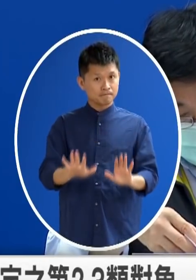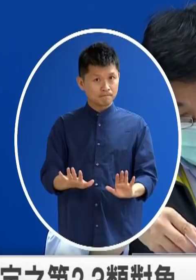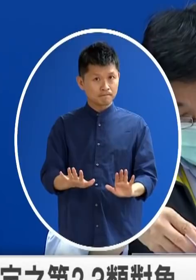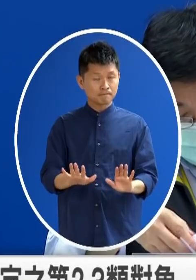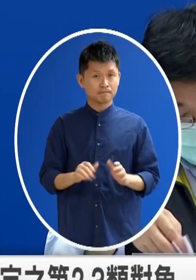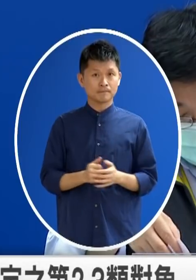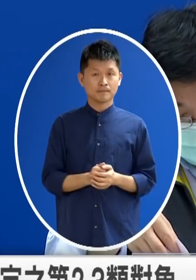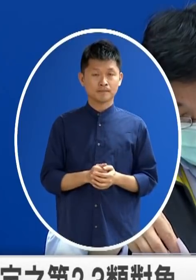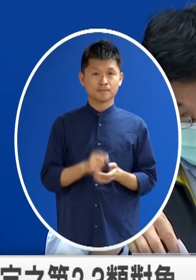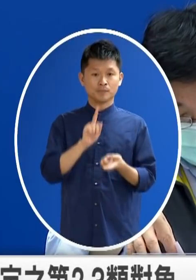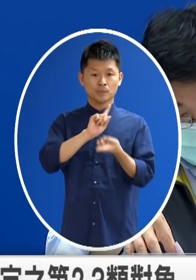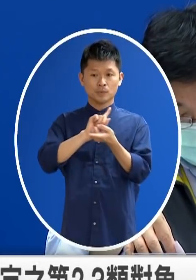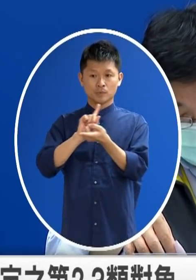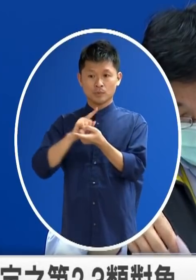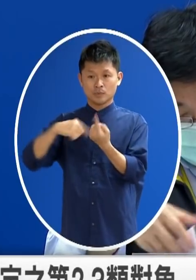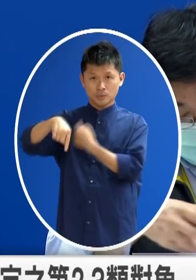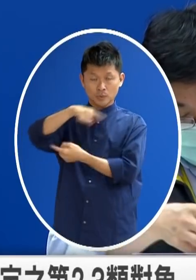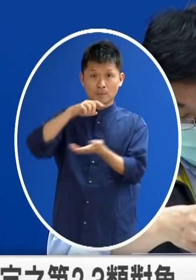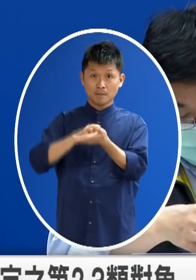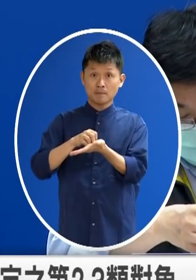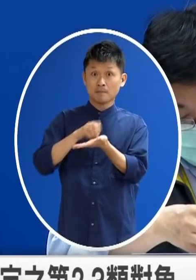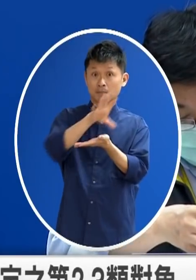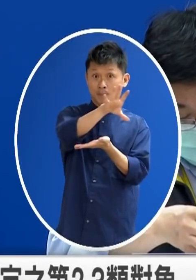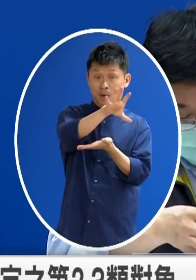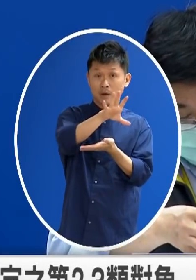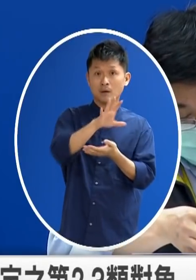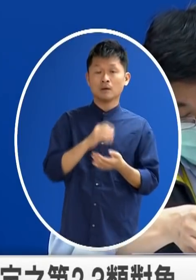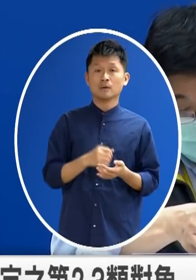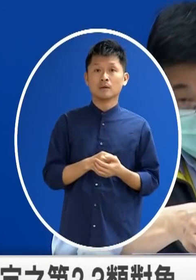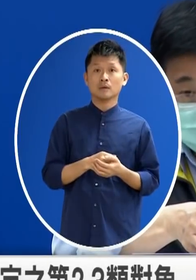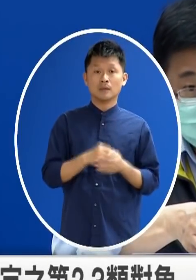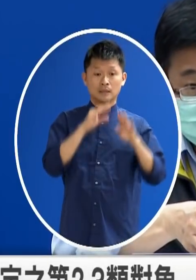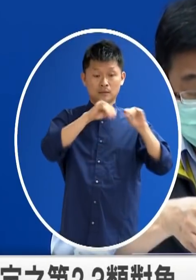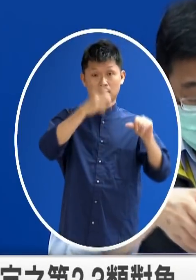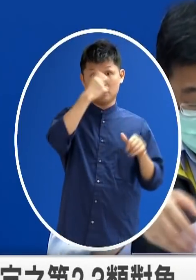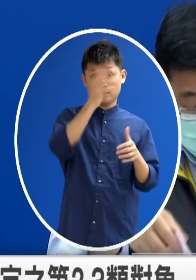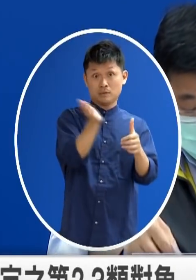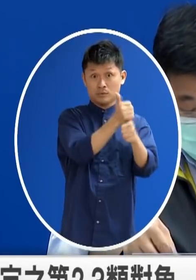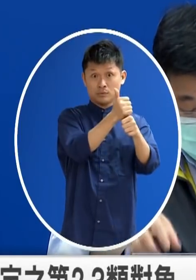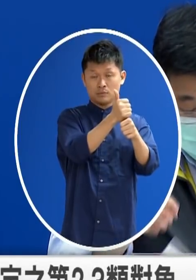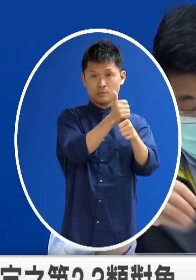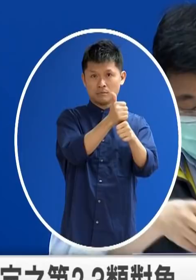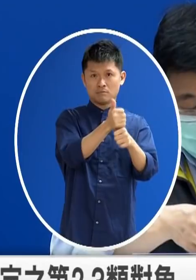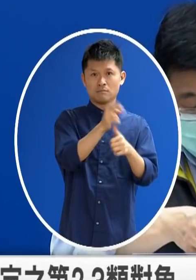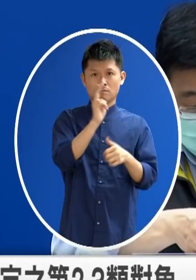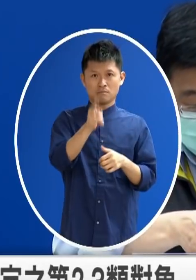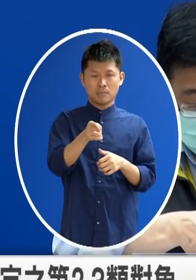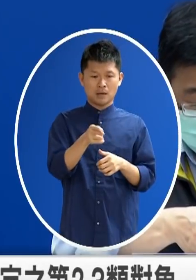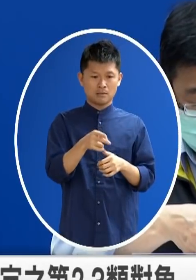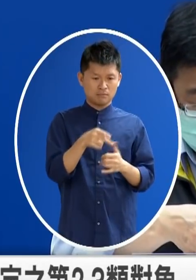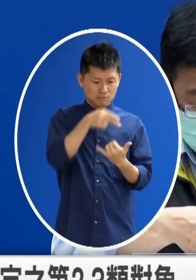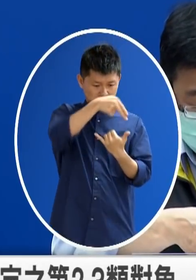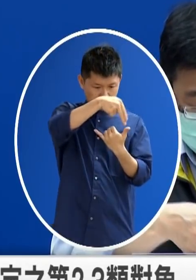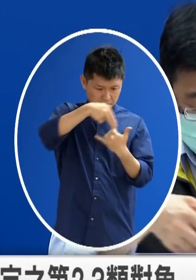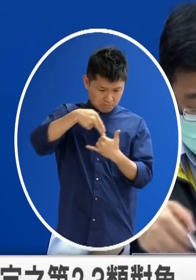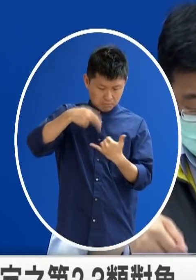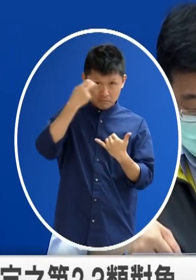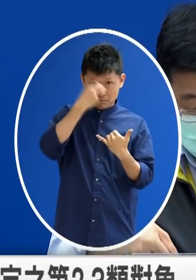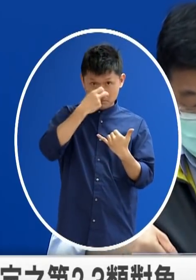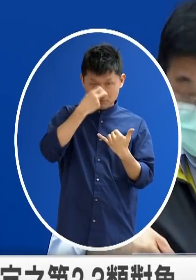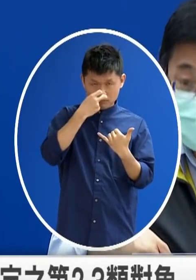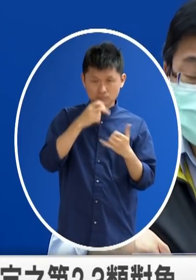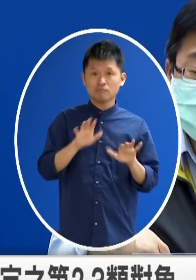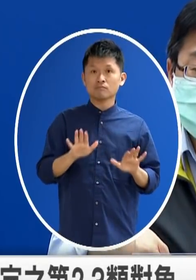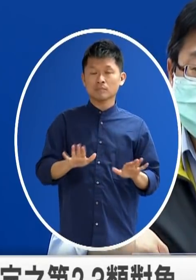经转通知这个地检署这边会进行司法相验，那预定是今